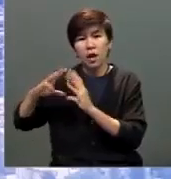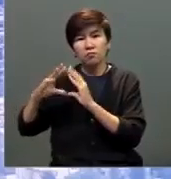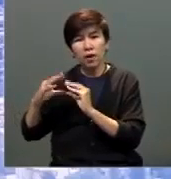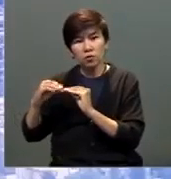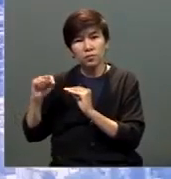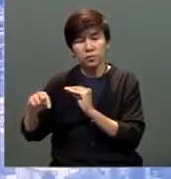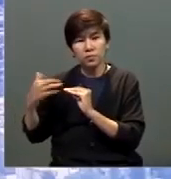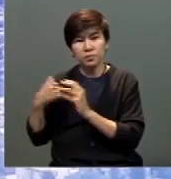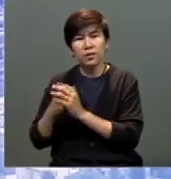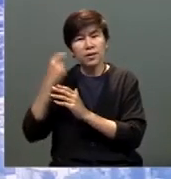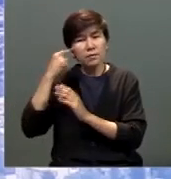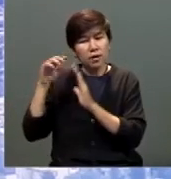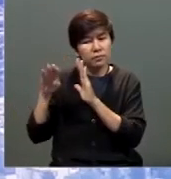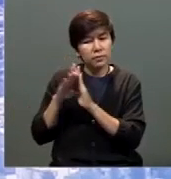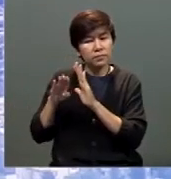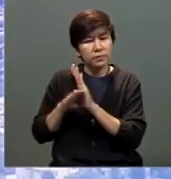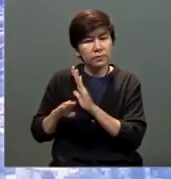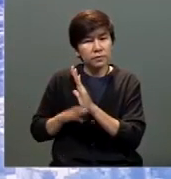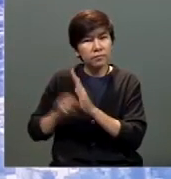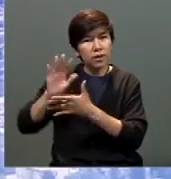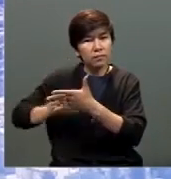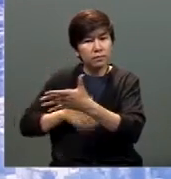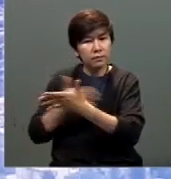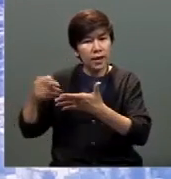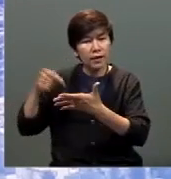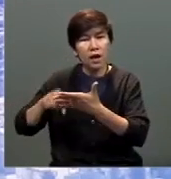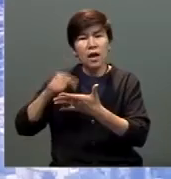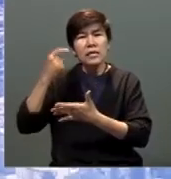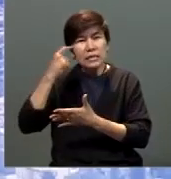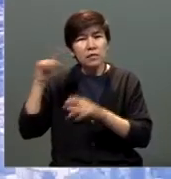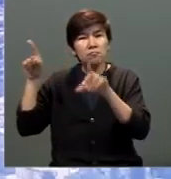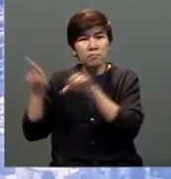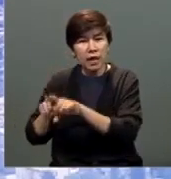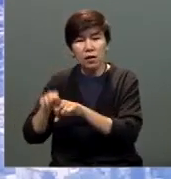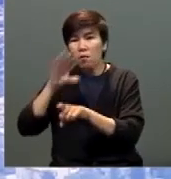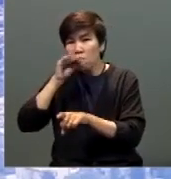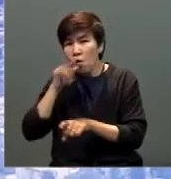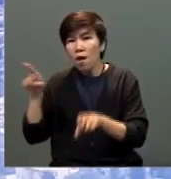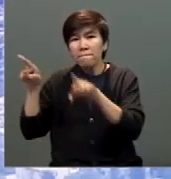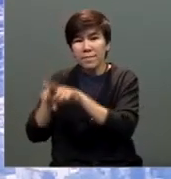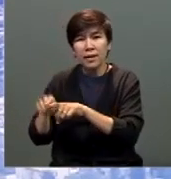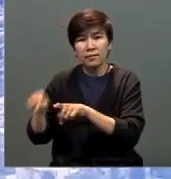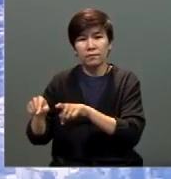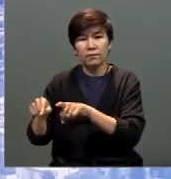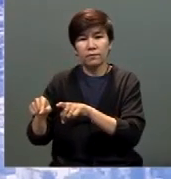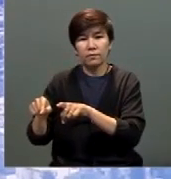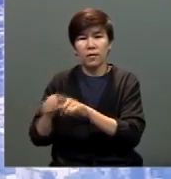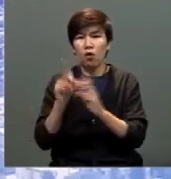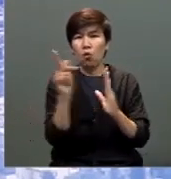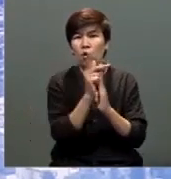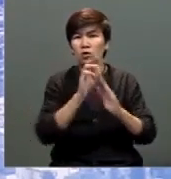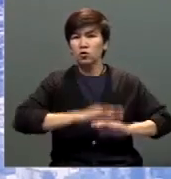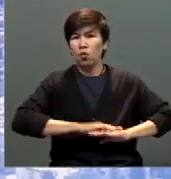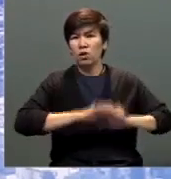เรามีมาตรการที่เราต้องพูดตรงกันนะครับว่าไม่ได้เป็นการยกเลิกแต่เป็น